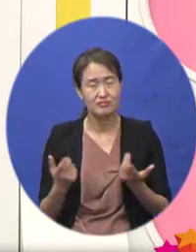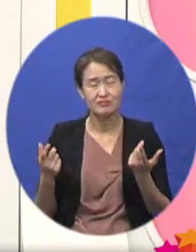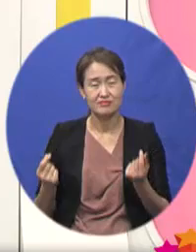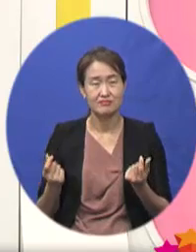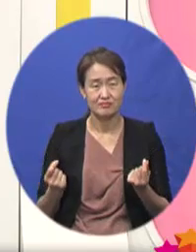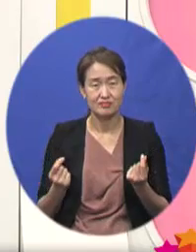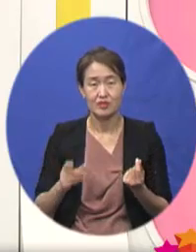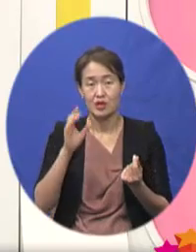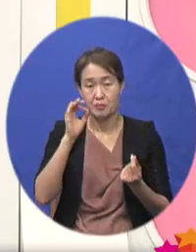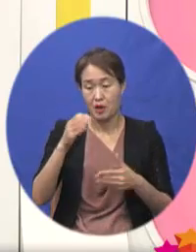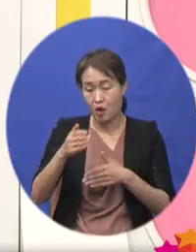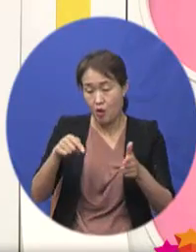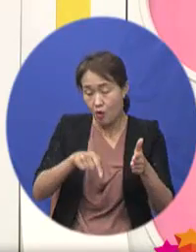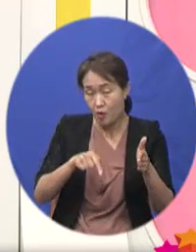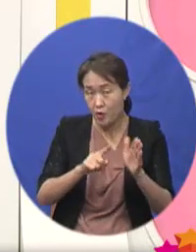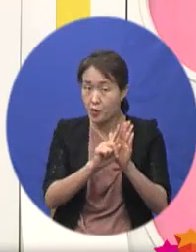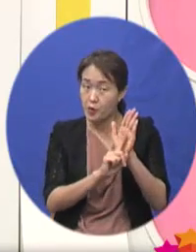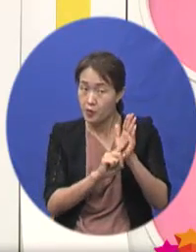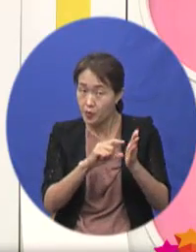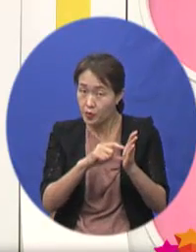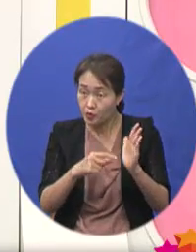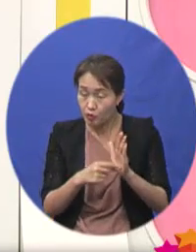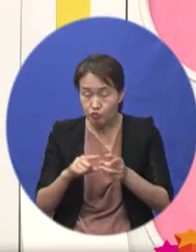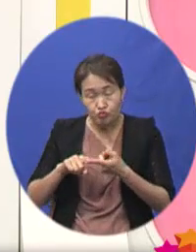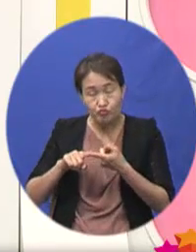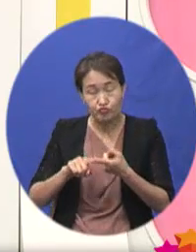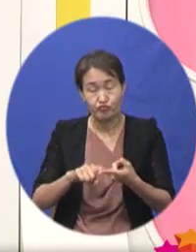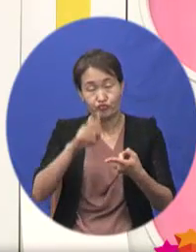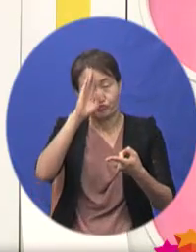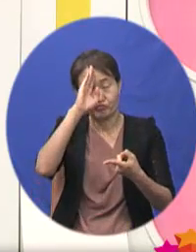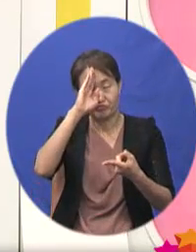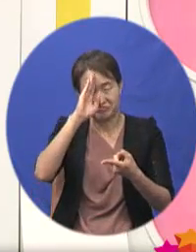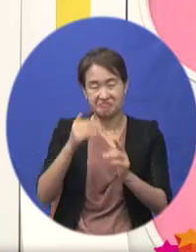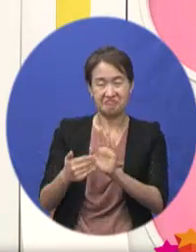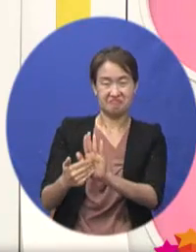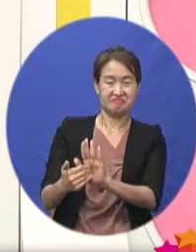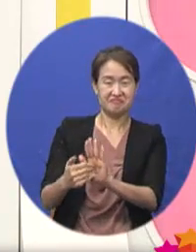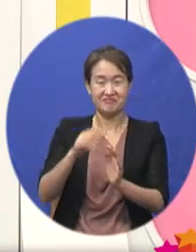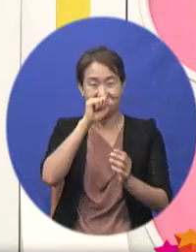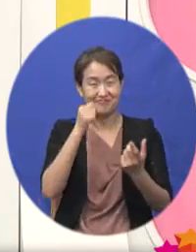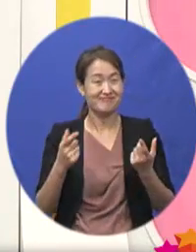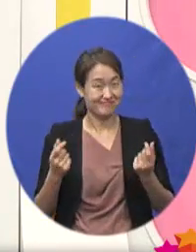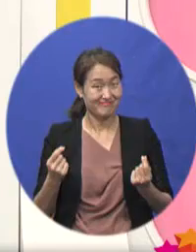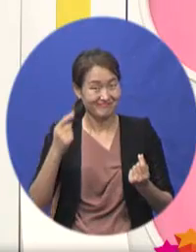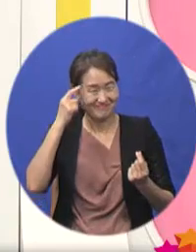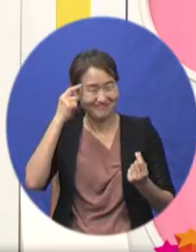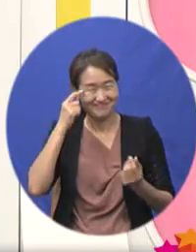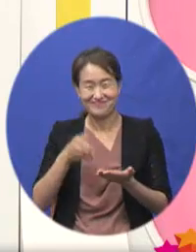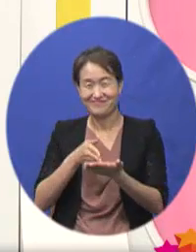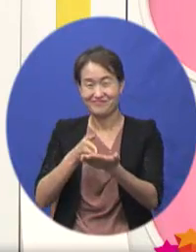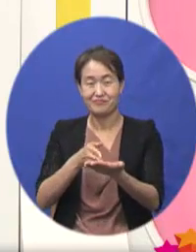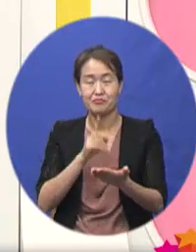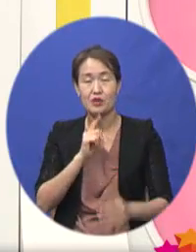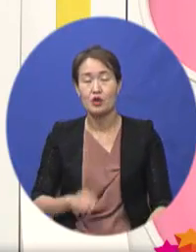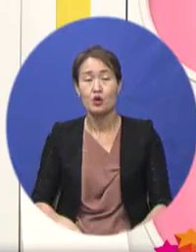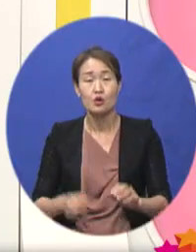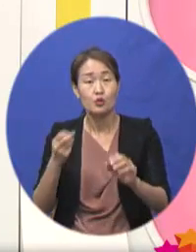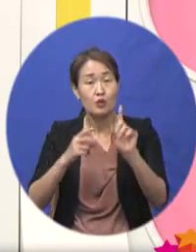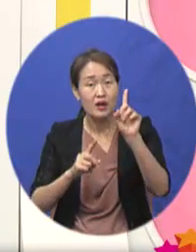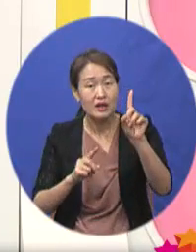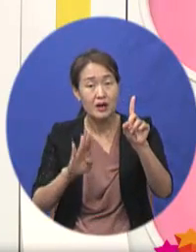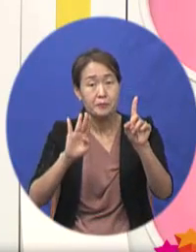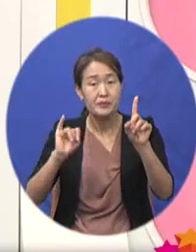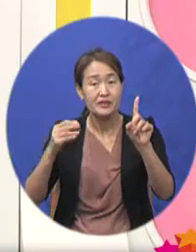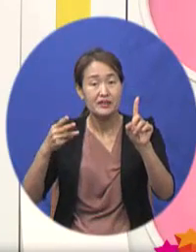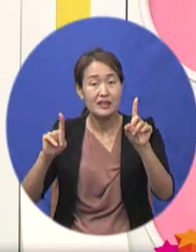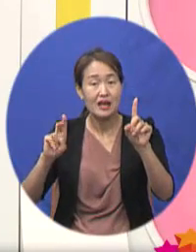네. 이렇게 실내 적정 온도 유지하면서 네. 냉방병에도 좀 비껴가는 네, 네. 그런 여러분이 되셨으면 좋겠네요. 아니, 또 있어요. 또 있어요. 비타민